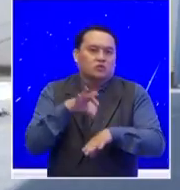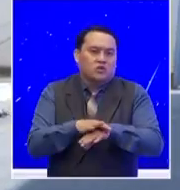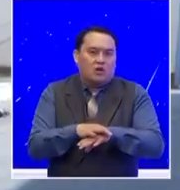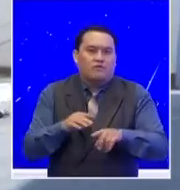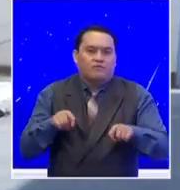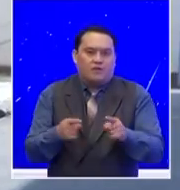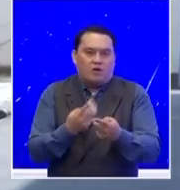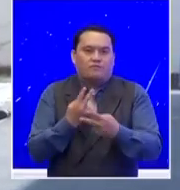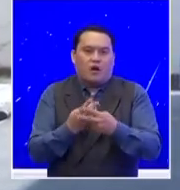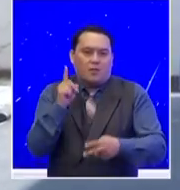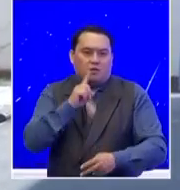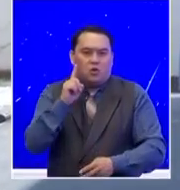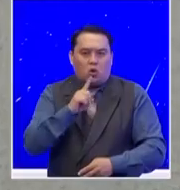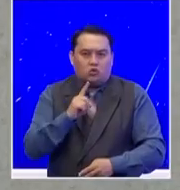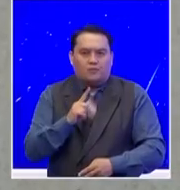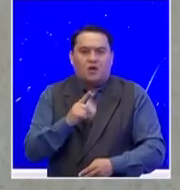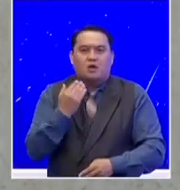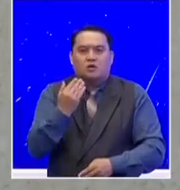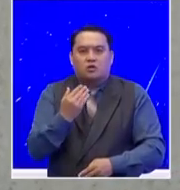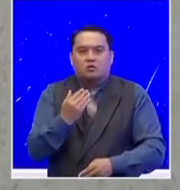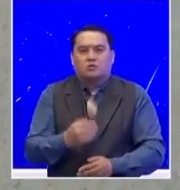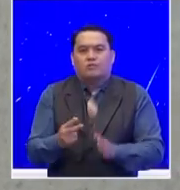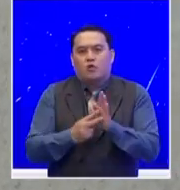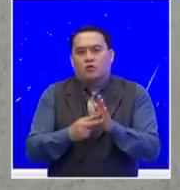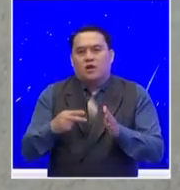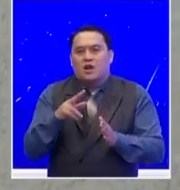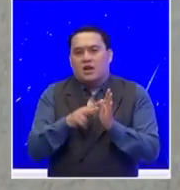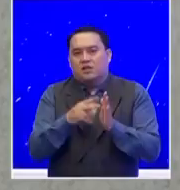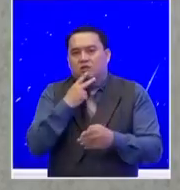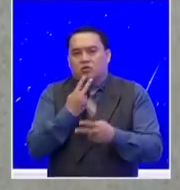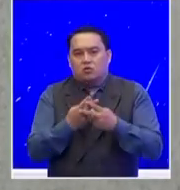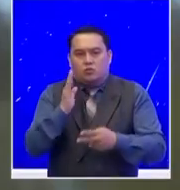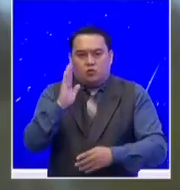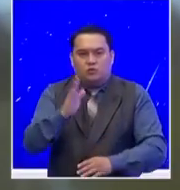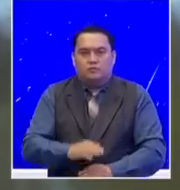и находится в изоляторе временного содержания. Извергу грозит до 8 лет тюрьмы.